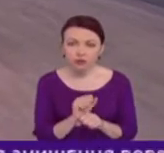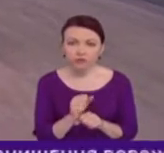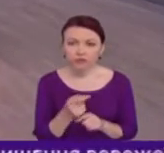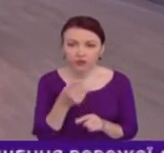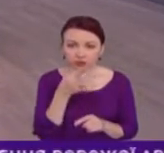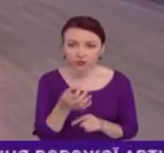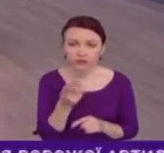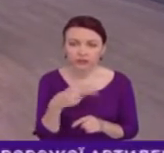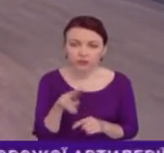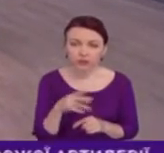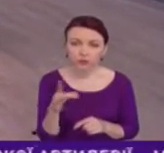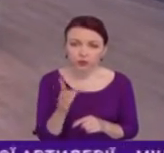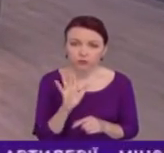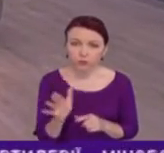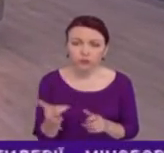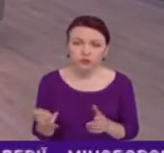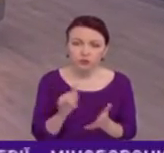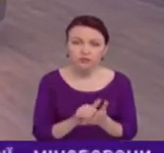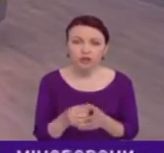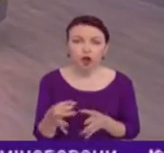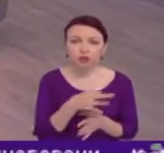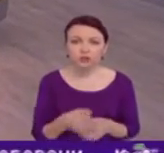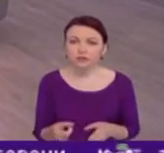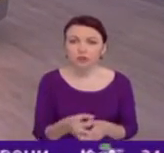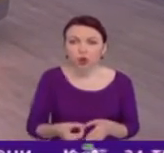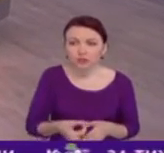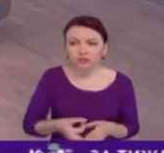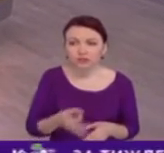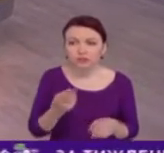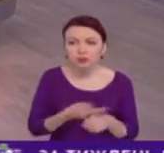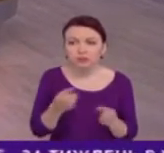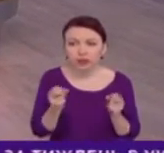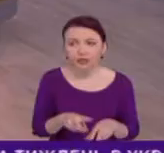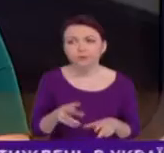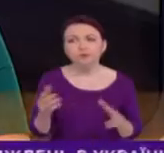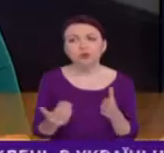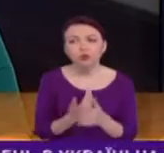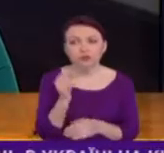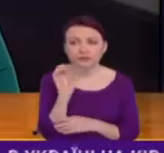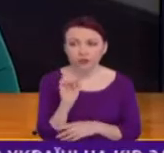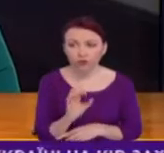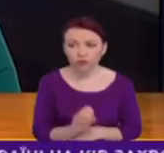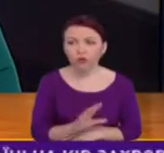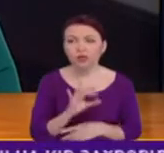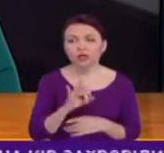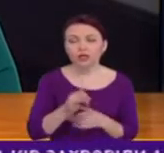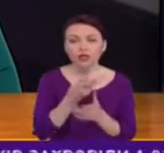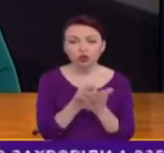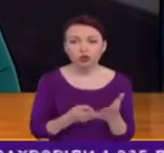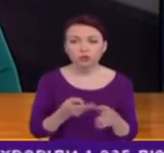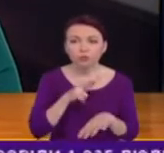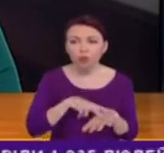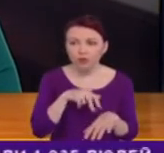Деснянському районі будуть встановлюватися і острівці безпеки, і нові світлофори, і лежачі поліцейські. Ми досить часто з